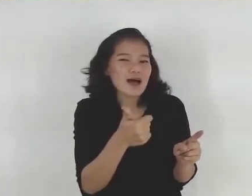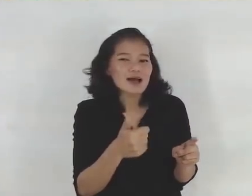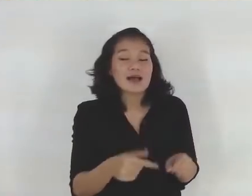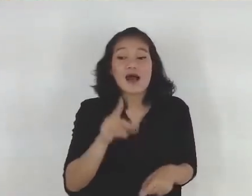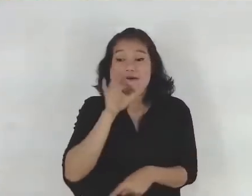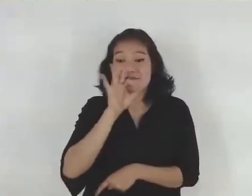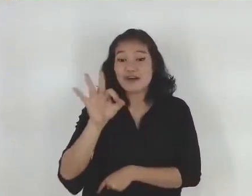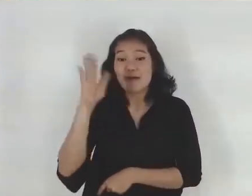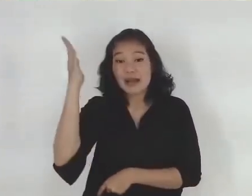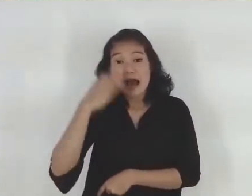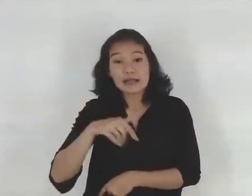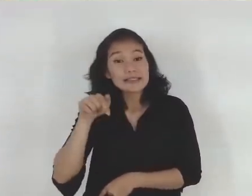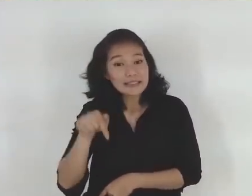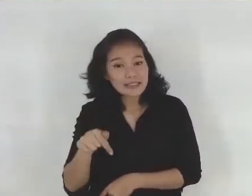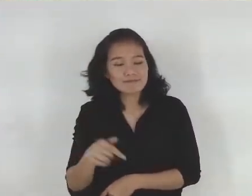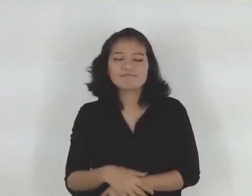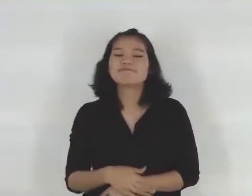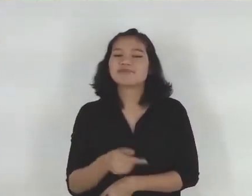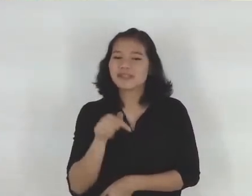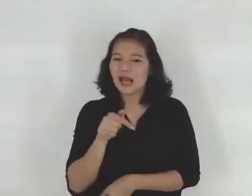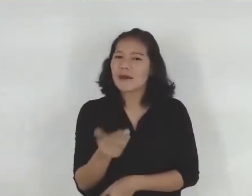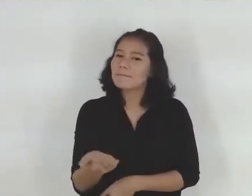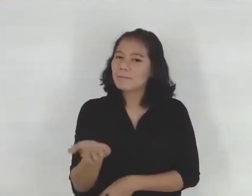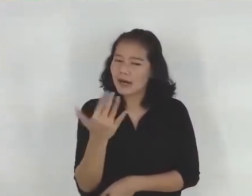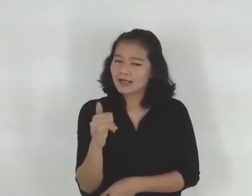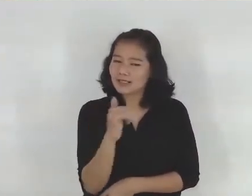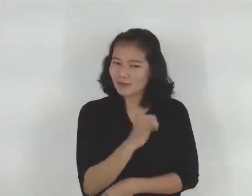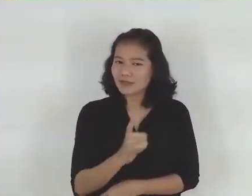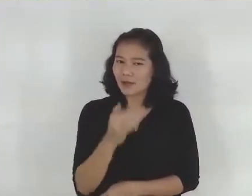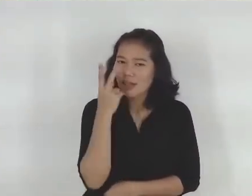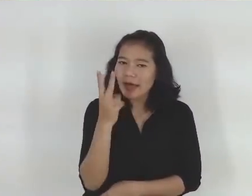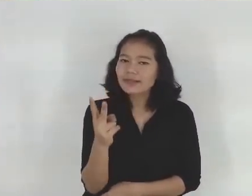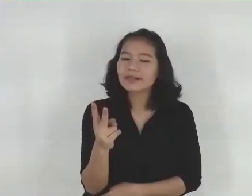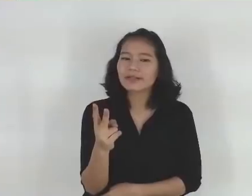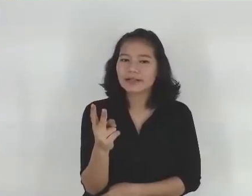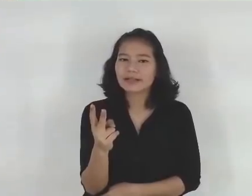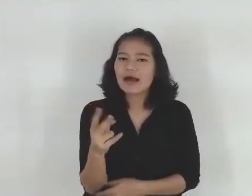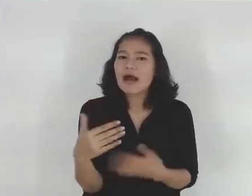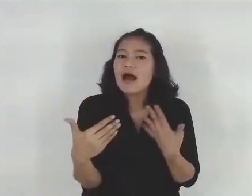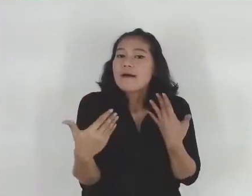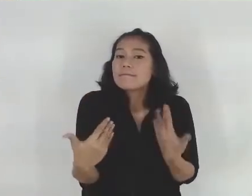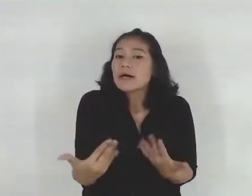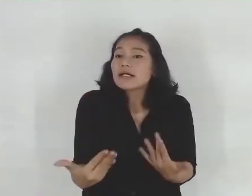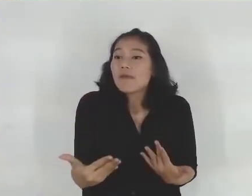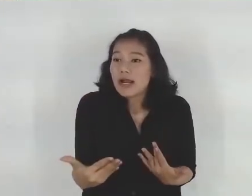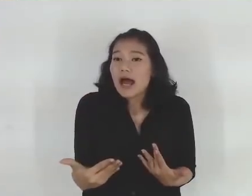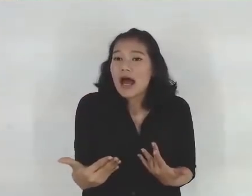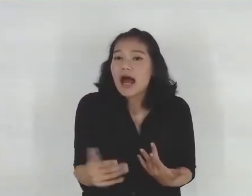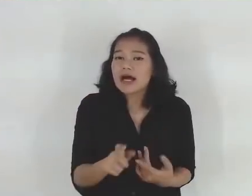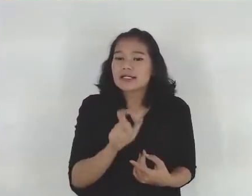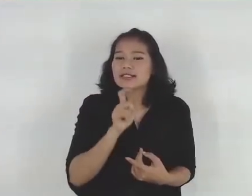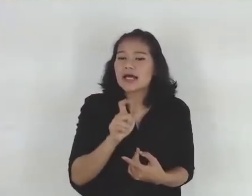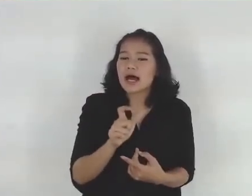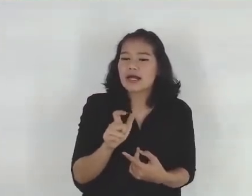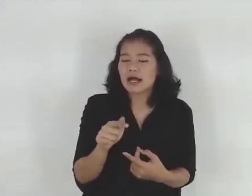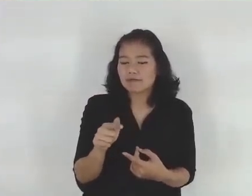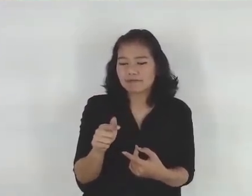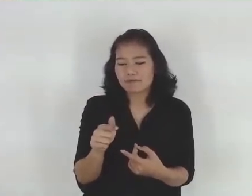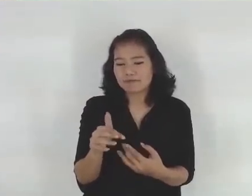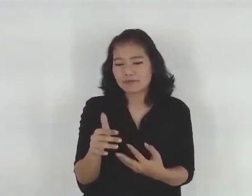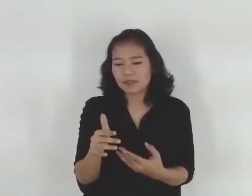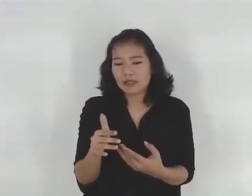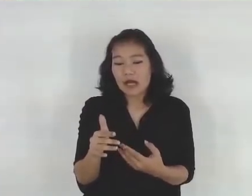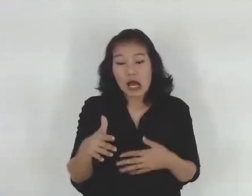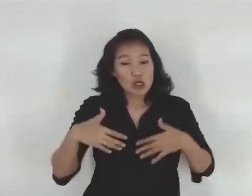Firman Tuhan hari ini Mari kita bersama-sama melihat bagaimana menghidupkan suasana